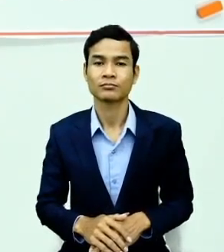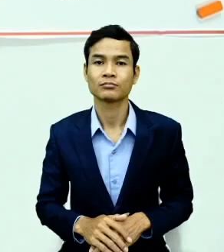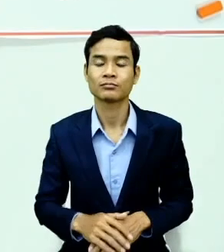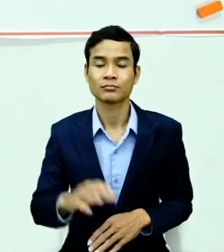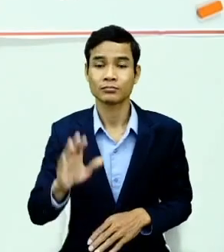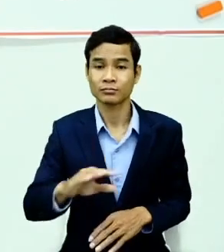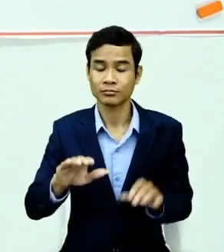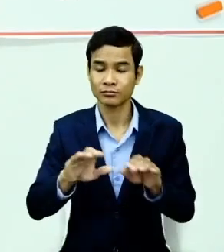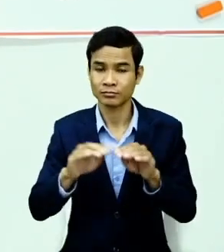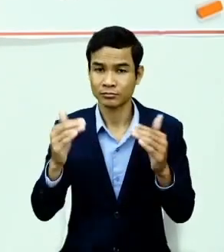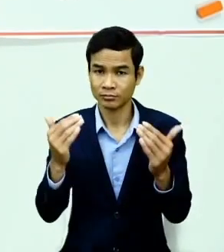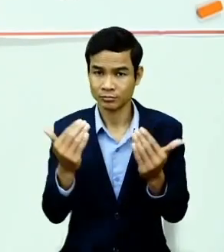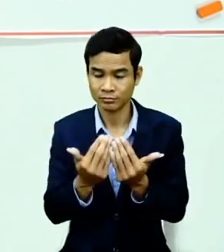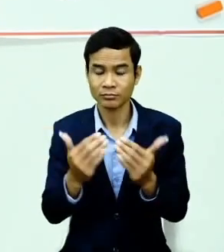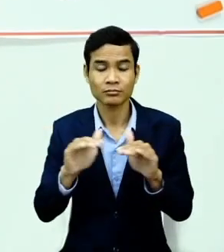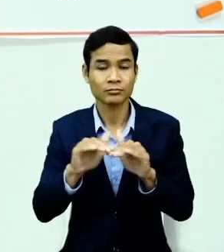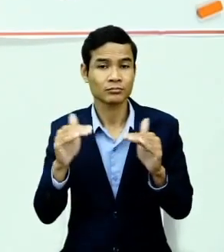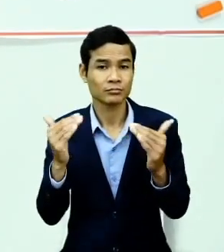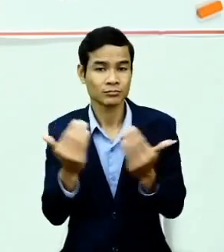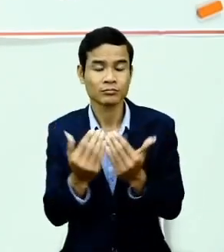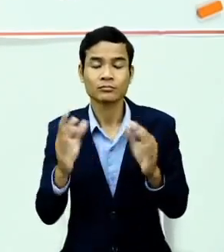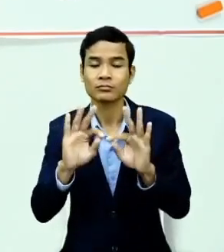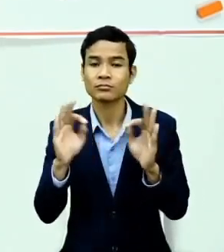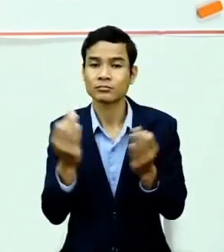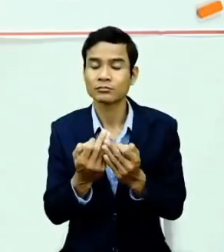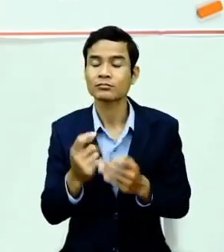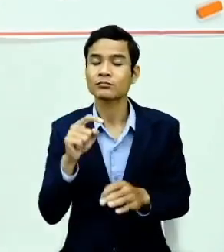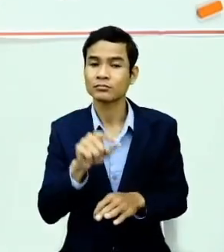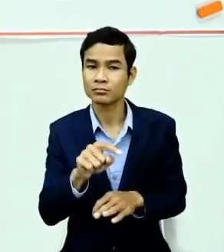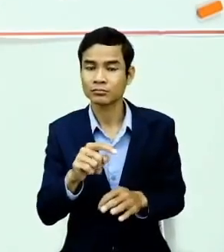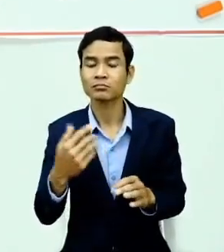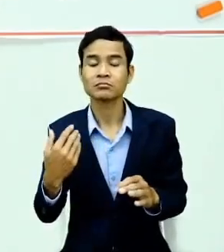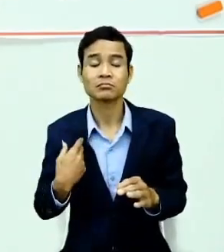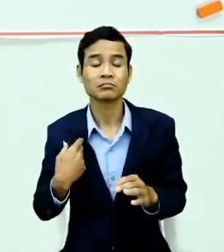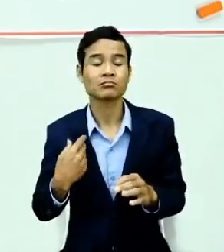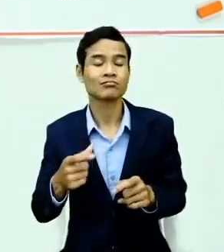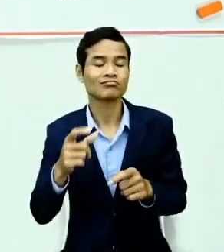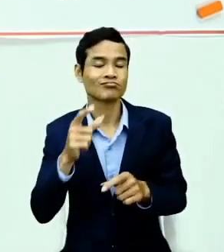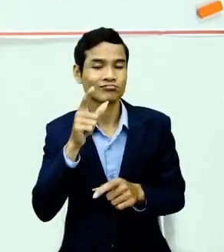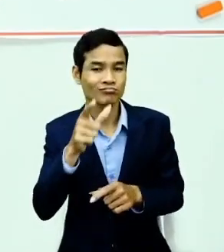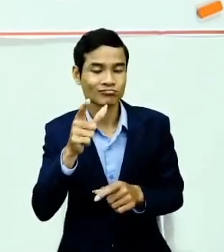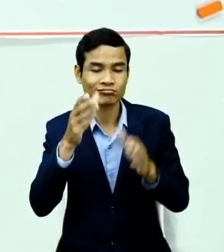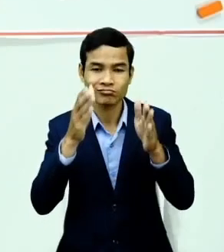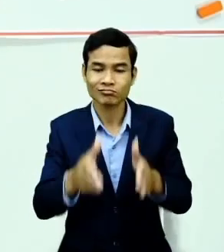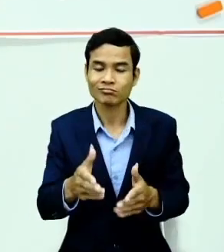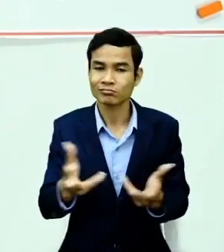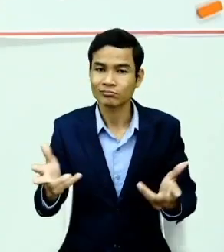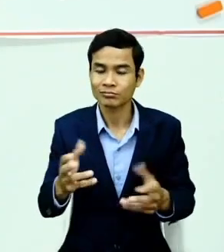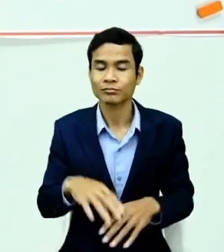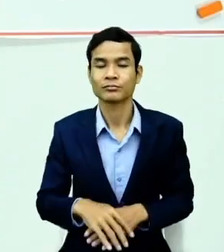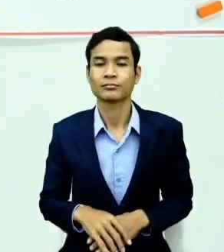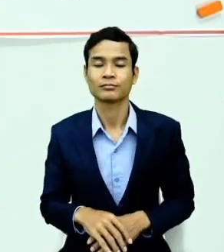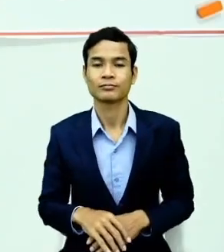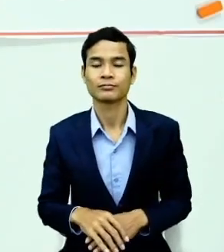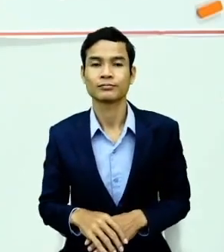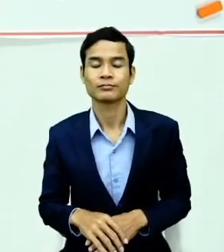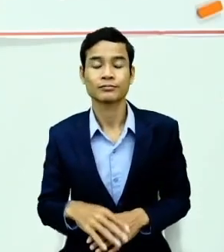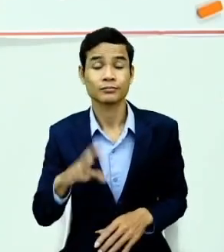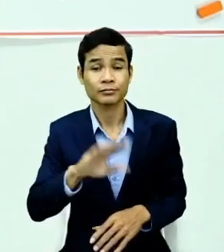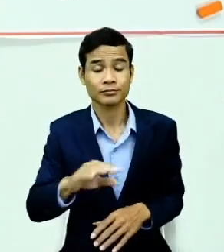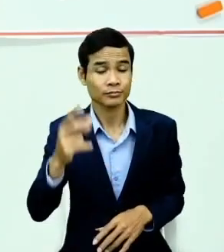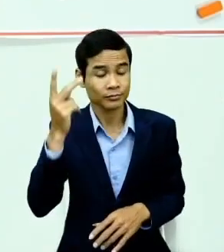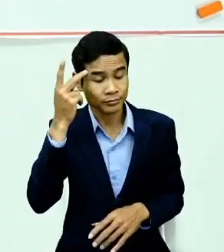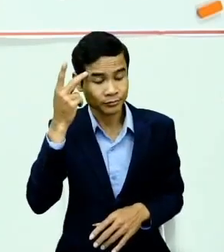ta sẽ mà chết cửa sàn đi chia mà nụ đôi mặt đất chà con cất